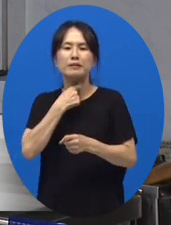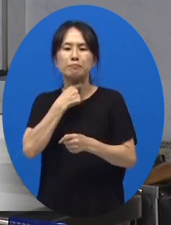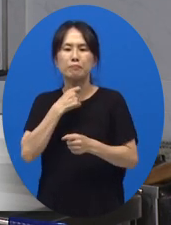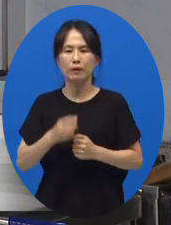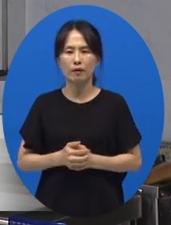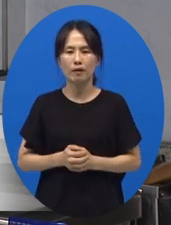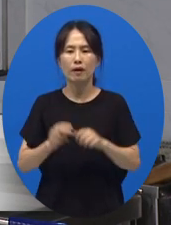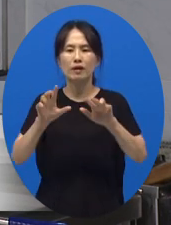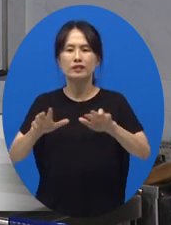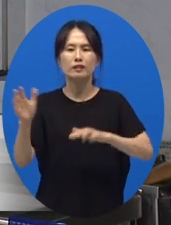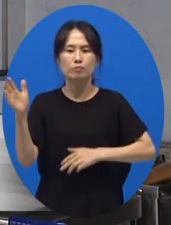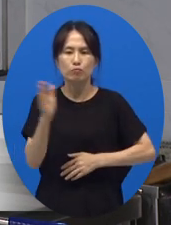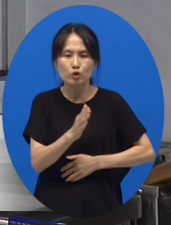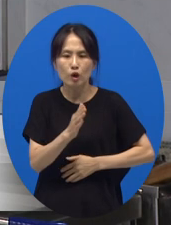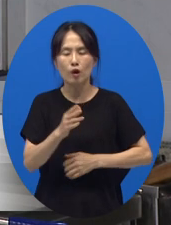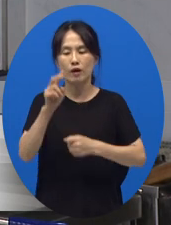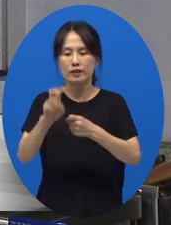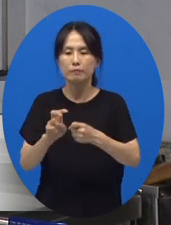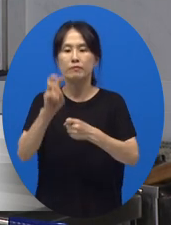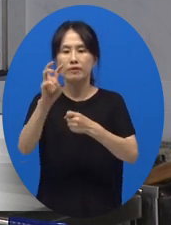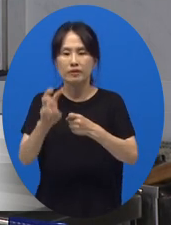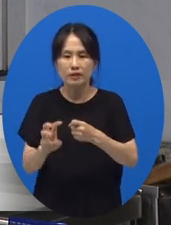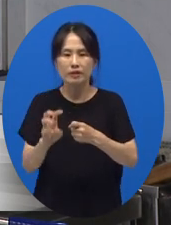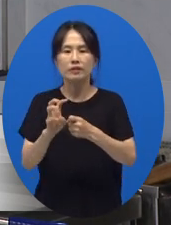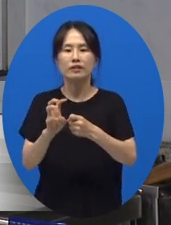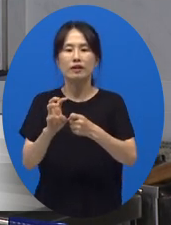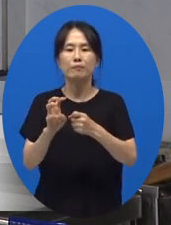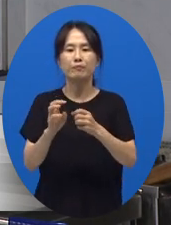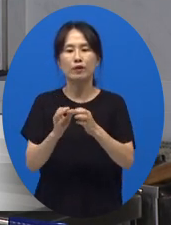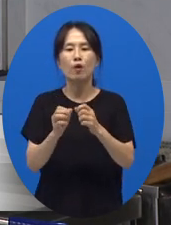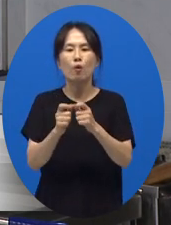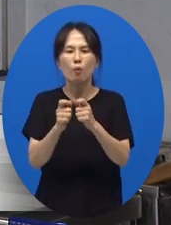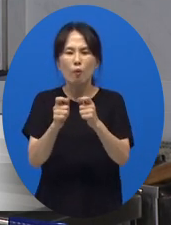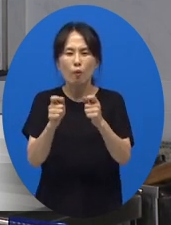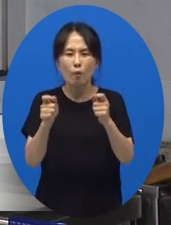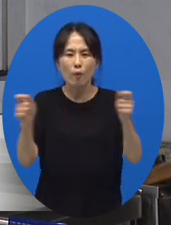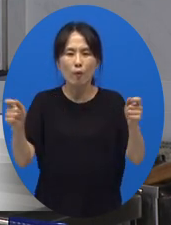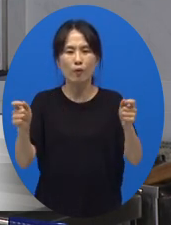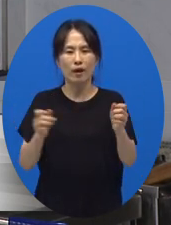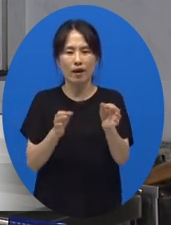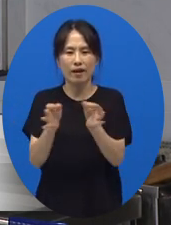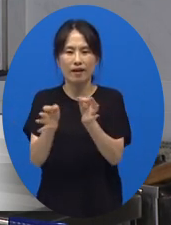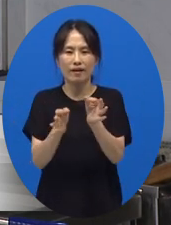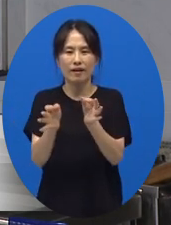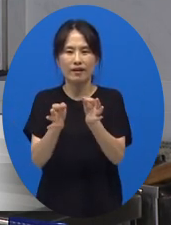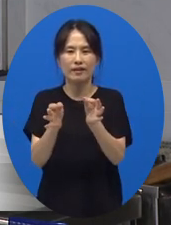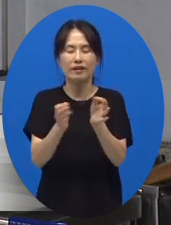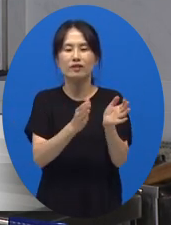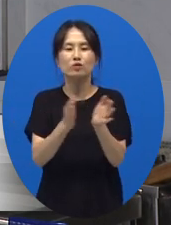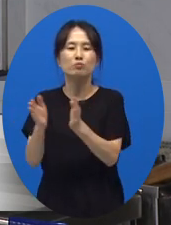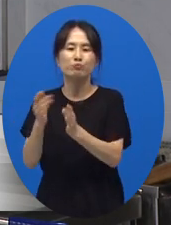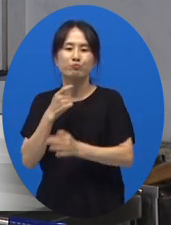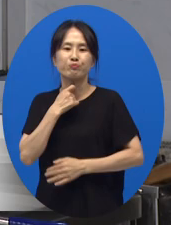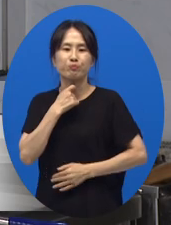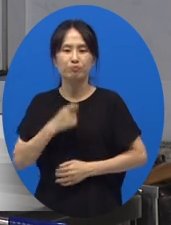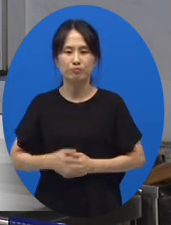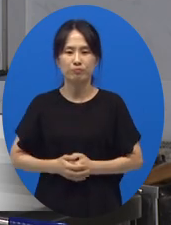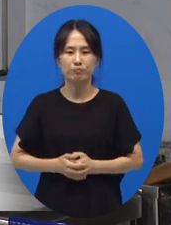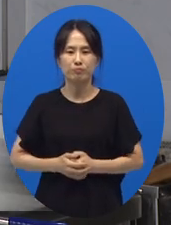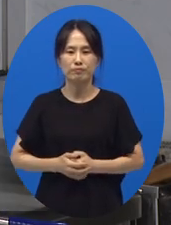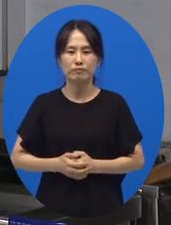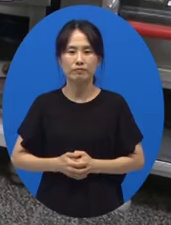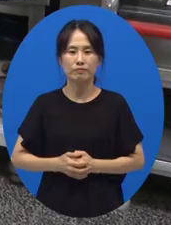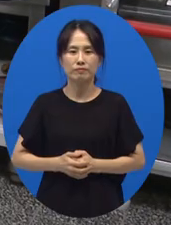싶은데 지금부터 해갖고 이제 2, 30년 좀 롱런하는 가게를